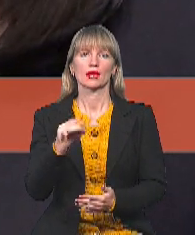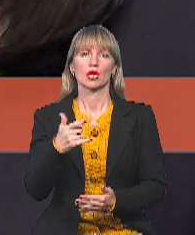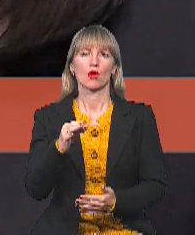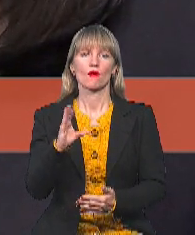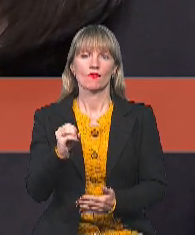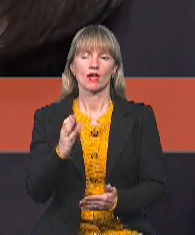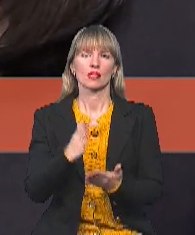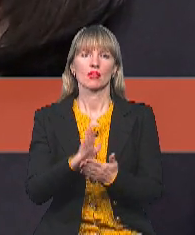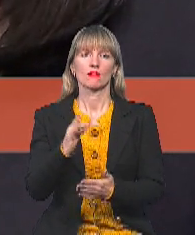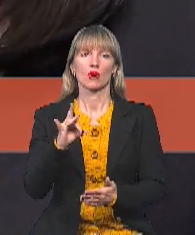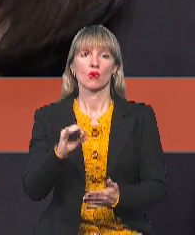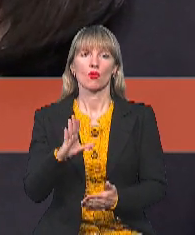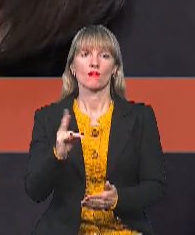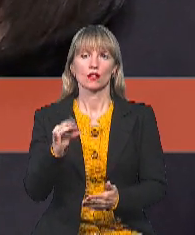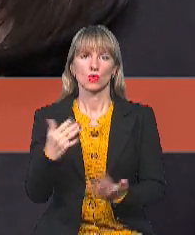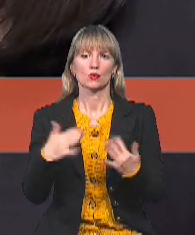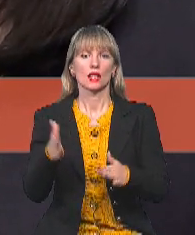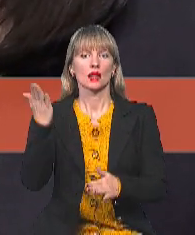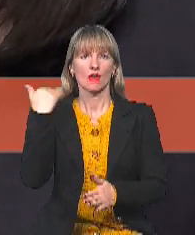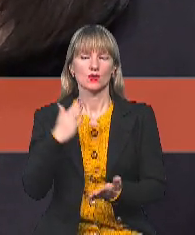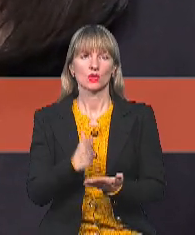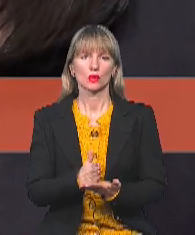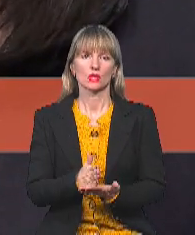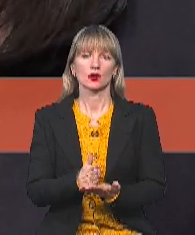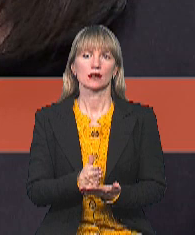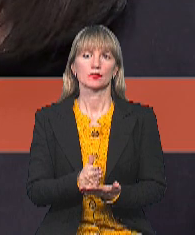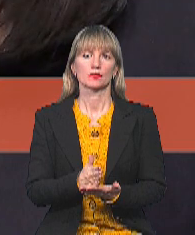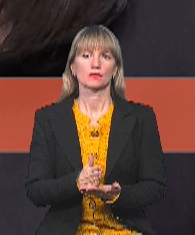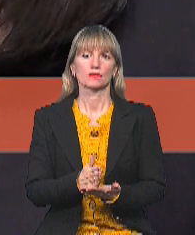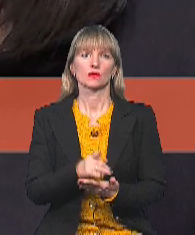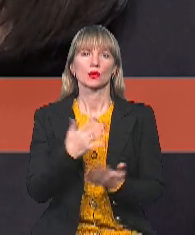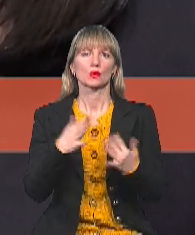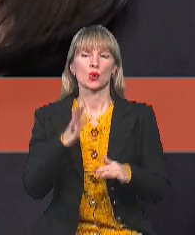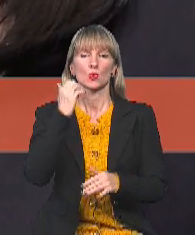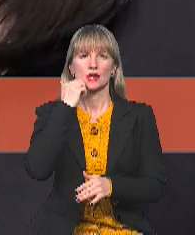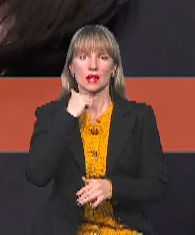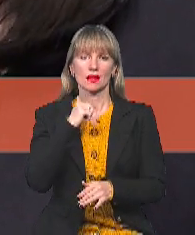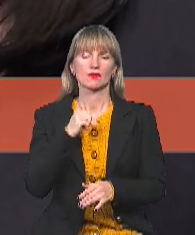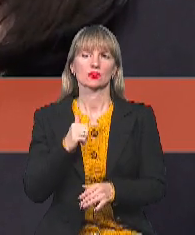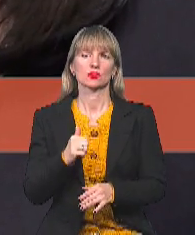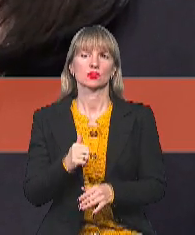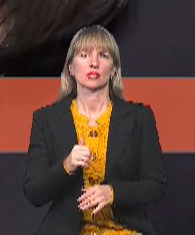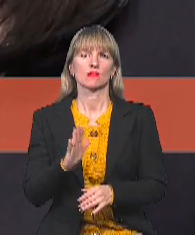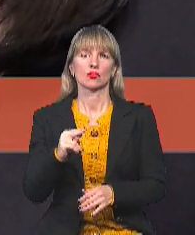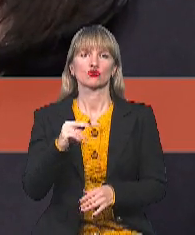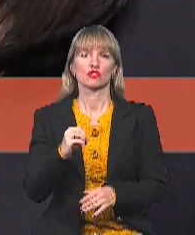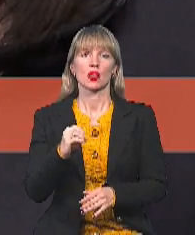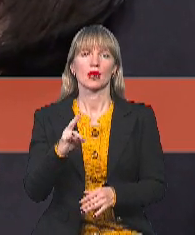в Ровно. В Ровно давно вже, ну, вони, звісно, морально устаревші, да, немножко. А от в